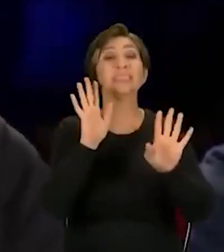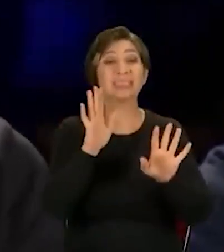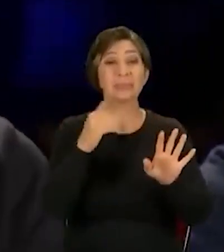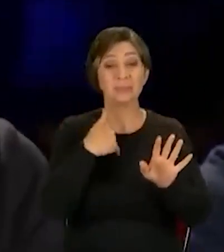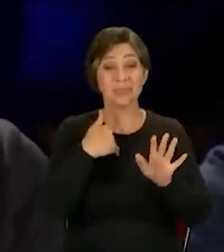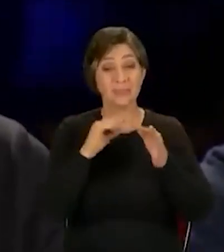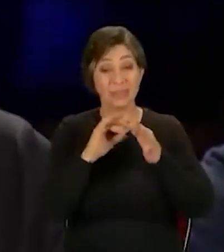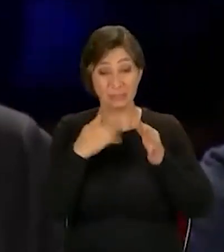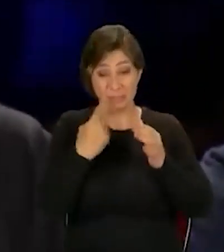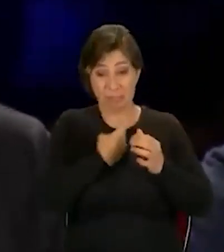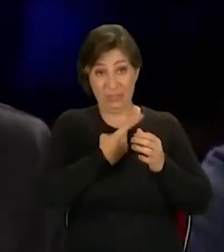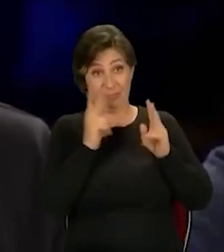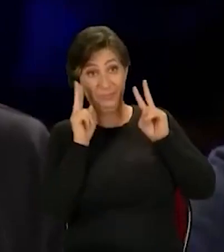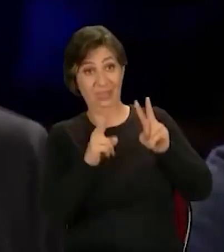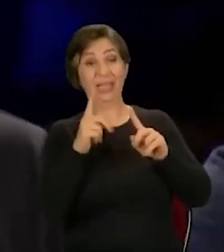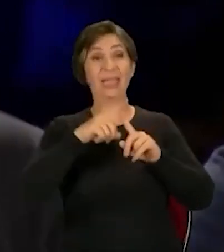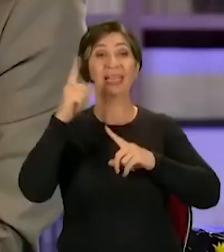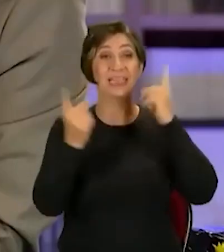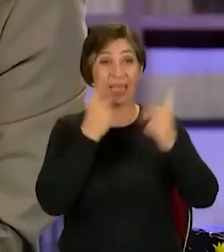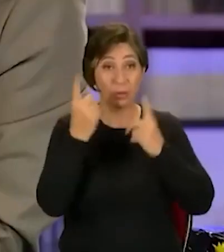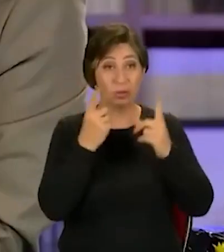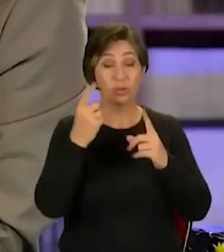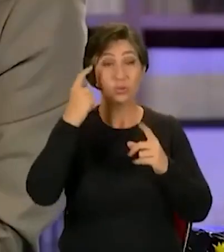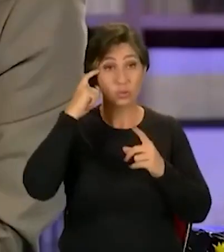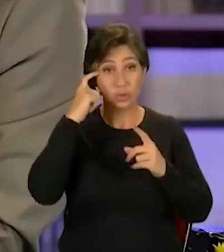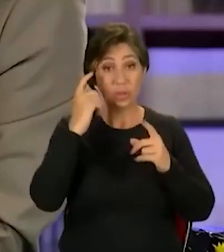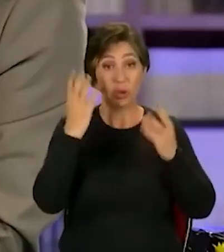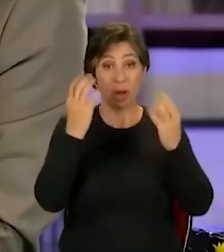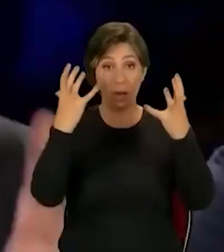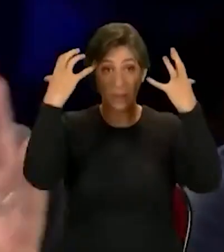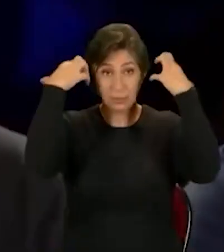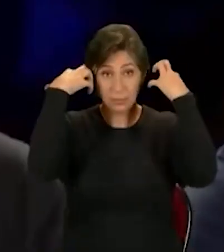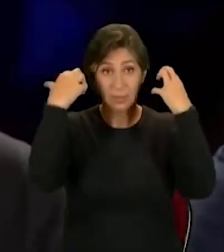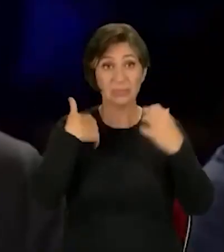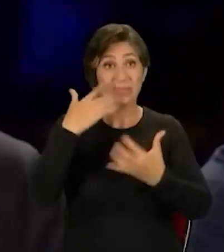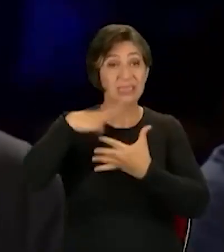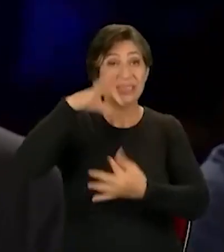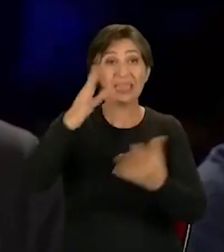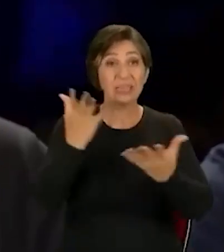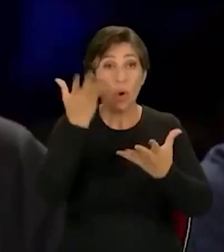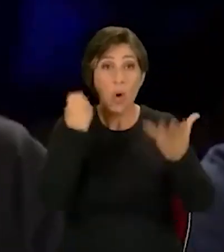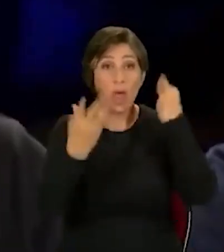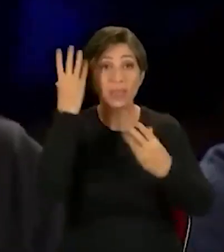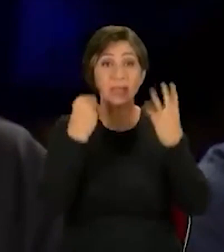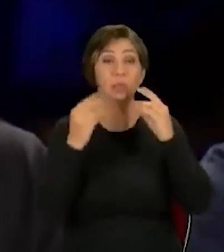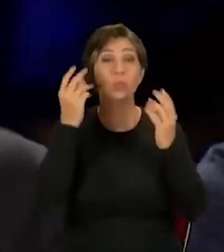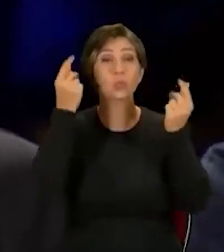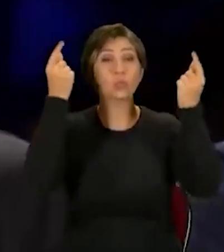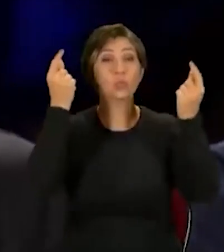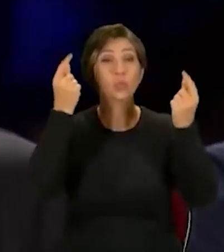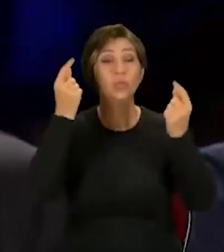taraftan görünen sebebi şudur. Teknoloji ve kompütasyon düşüncemize o kadar hakim oldu ki biz insanın nasıl öğrendiğini unuttuk. Yani insanın